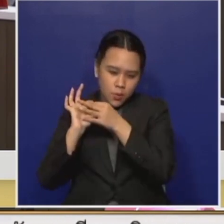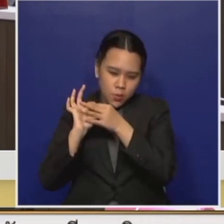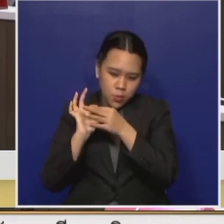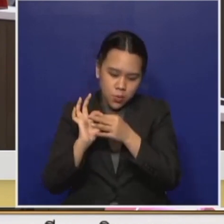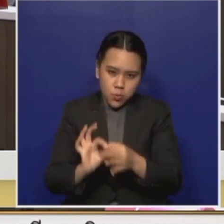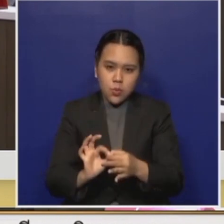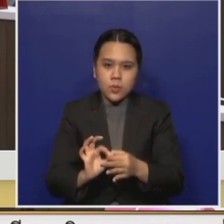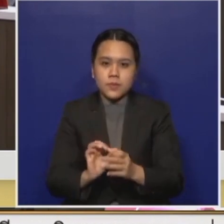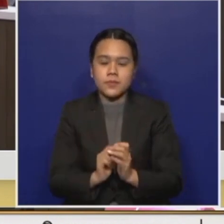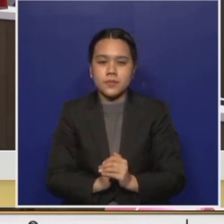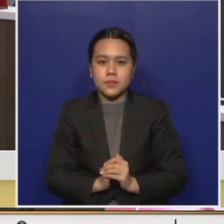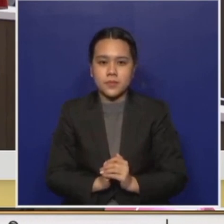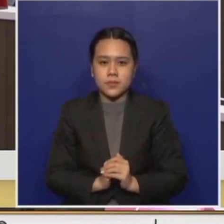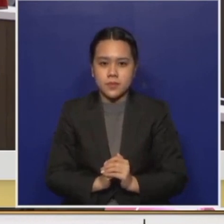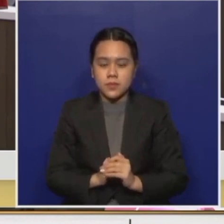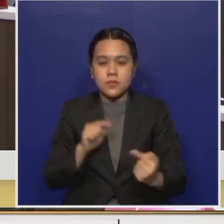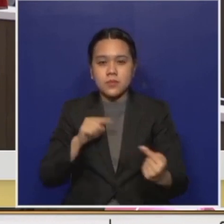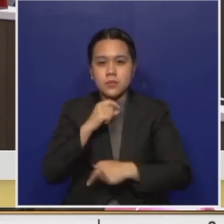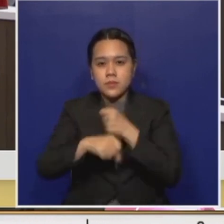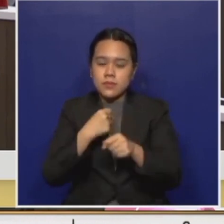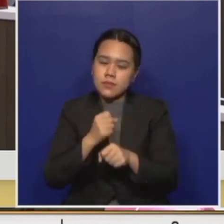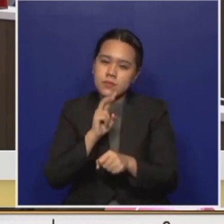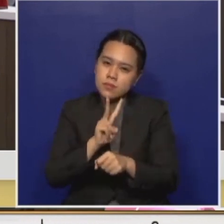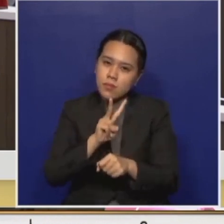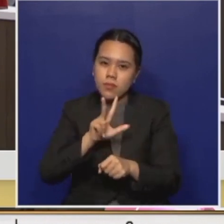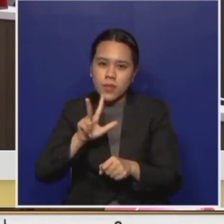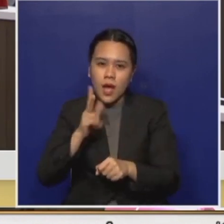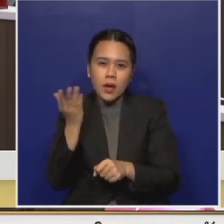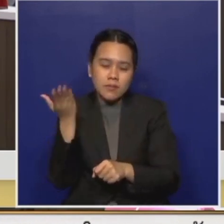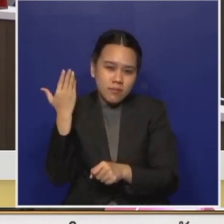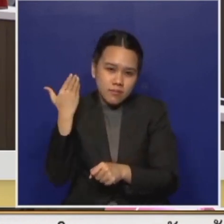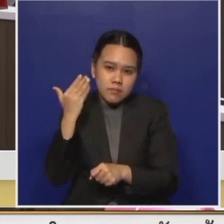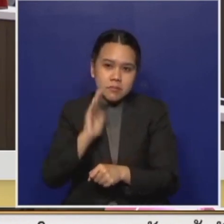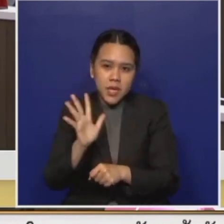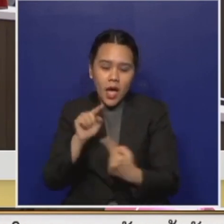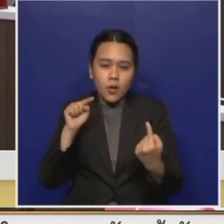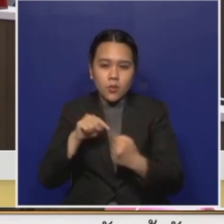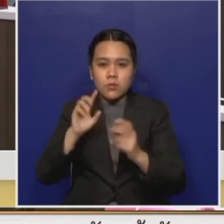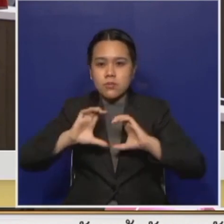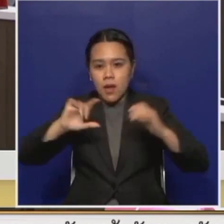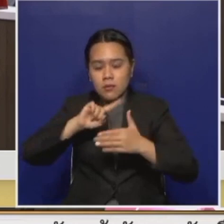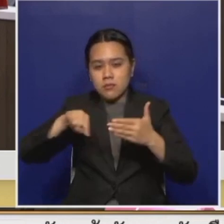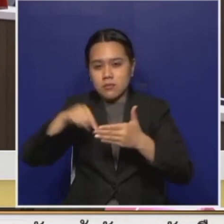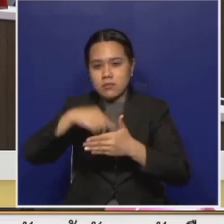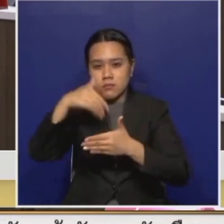บในรัฐบาลทแนบมาจากกเลอกตง ไม่ใช่ครับ